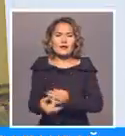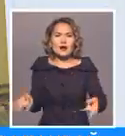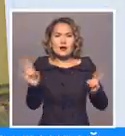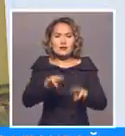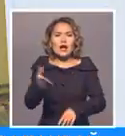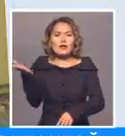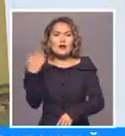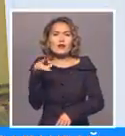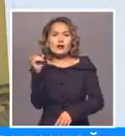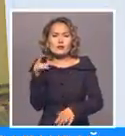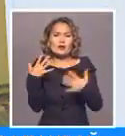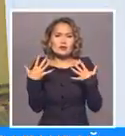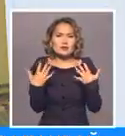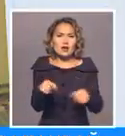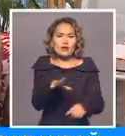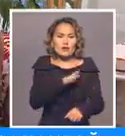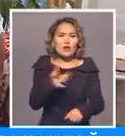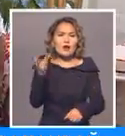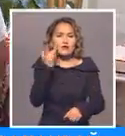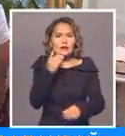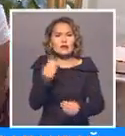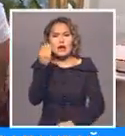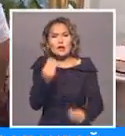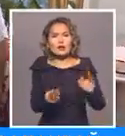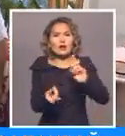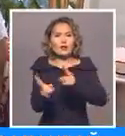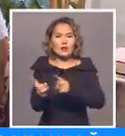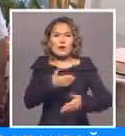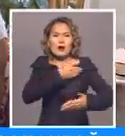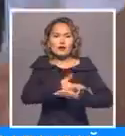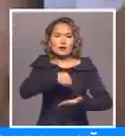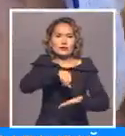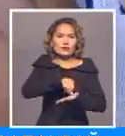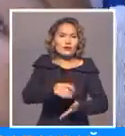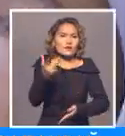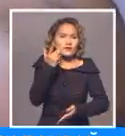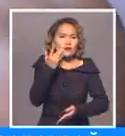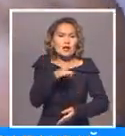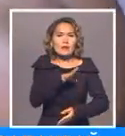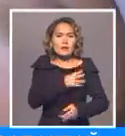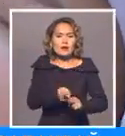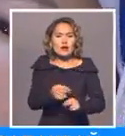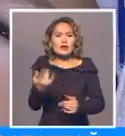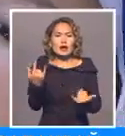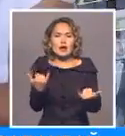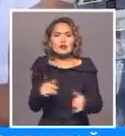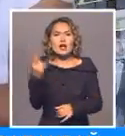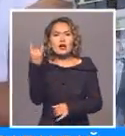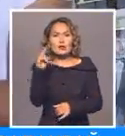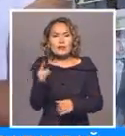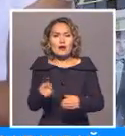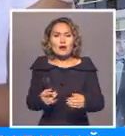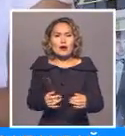шырайын кіргізіп, асыр салып жүрген самғатының енді үні шықпайды, басқа балалармен де ойнауды қойды. Өз бетінше тұрып жүрмейді, тамақты